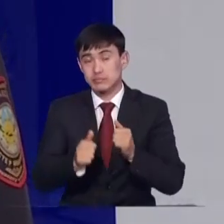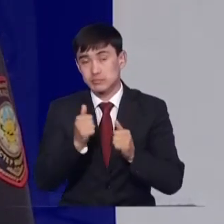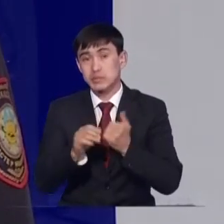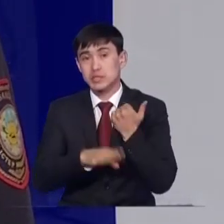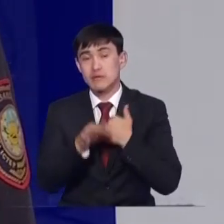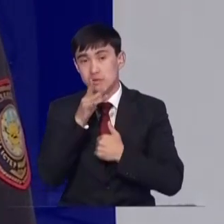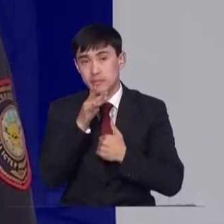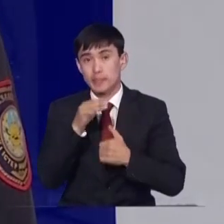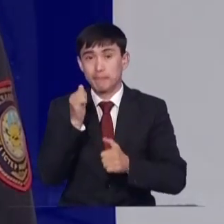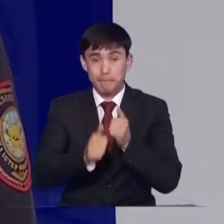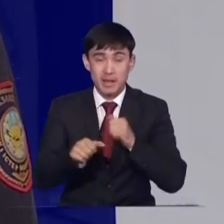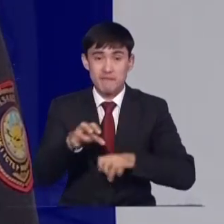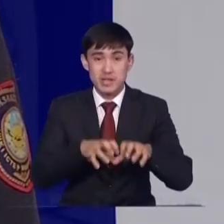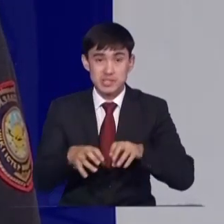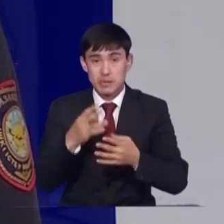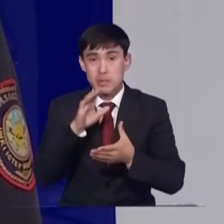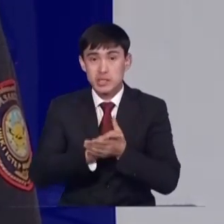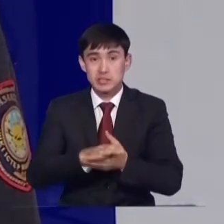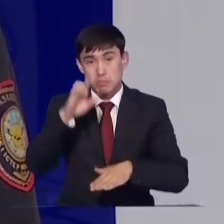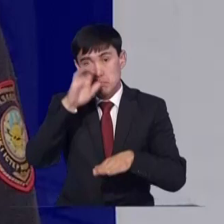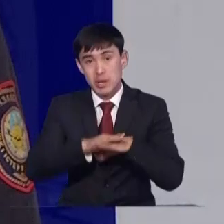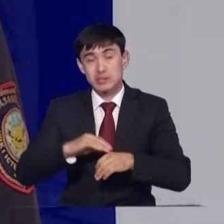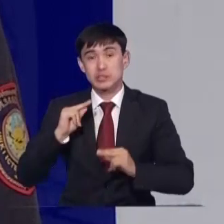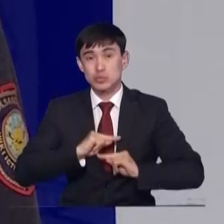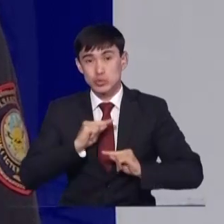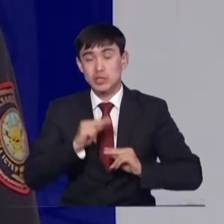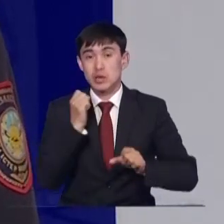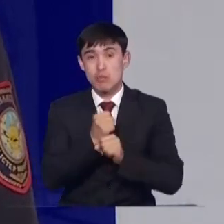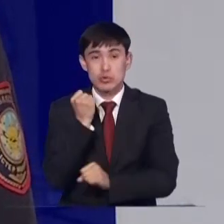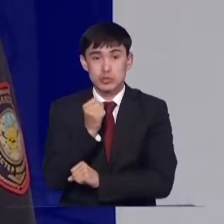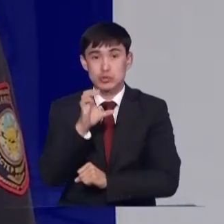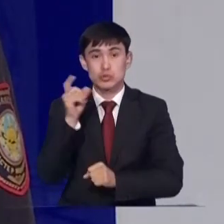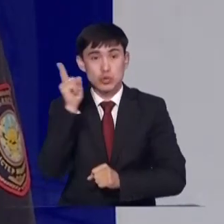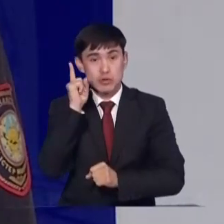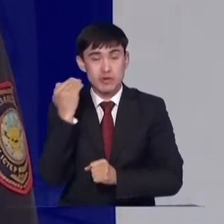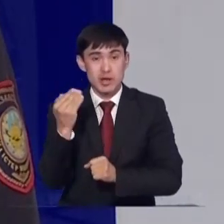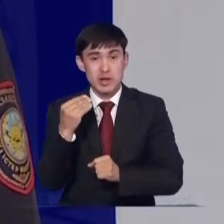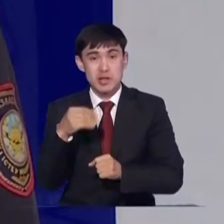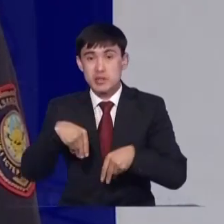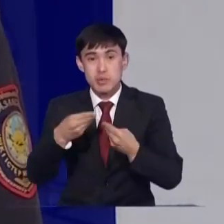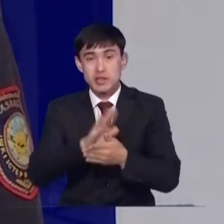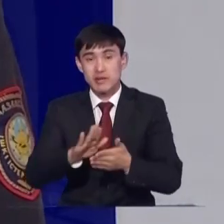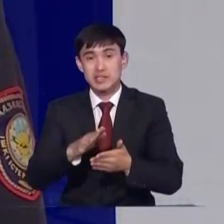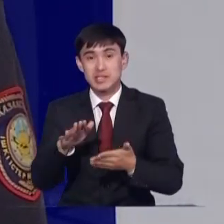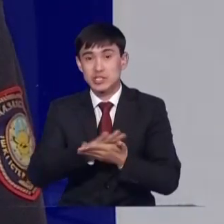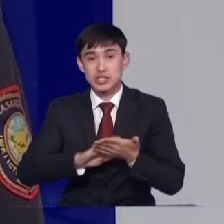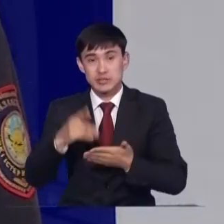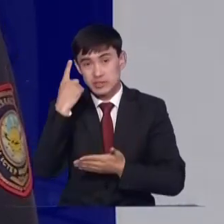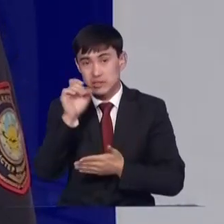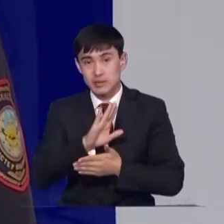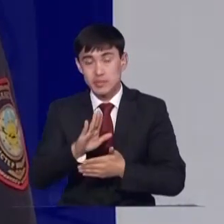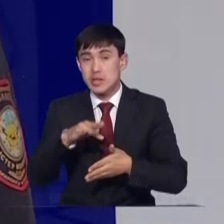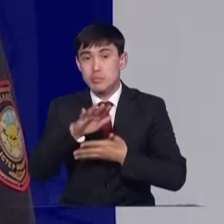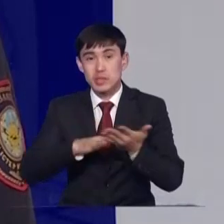последнее время зачастую Аферисты представляются банковскими сотрудниками или работниками сотовых операторов не передавайте им Никаких данных не